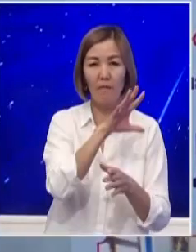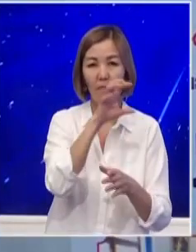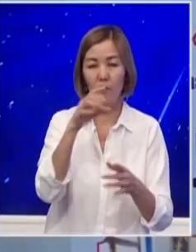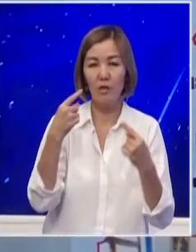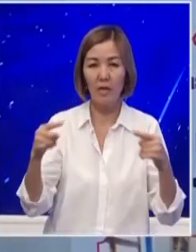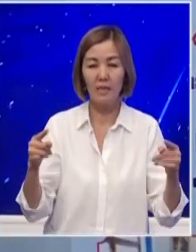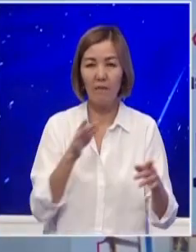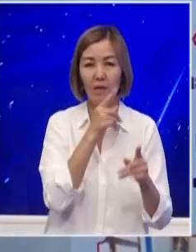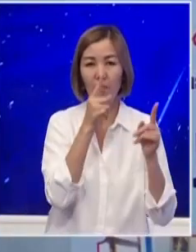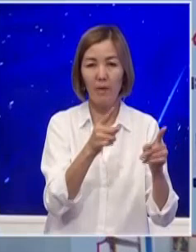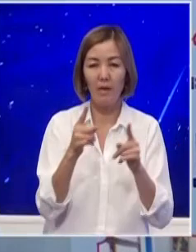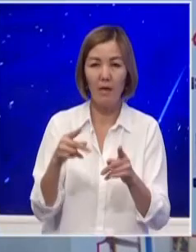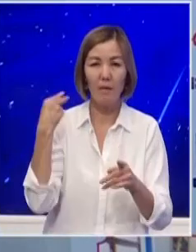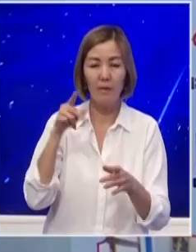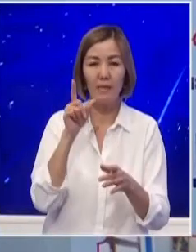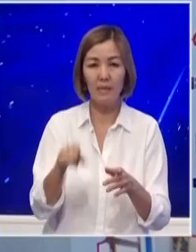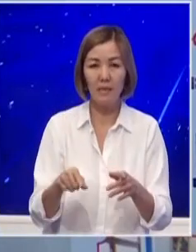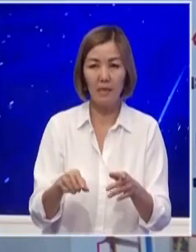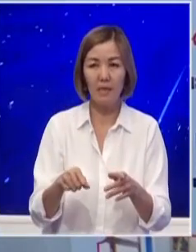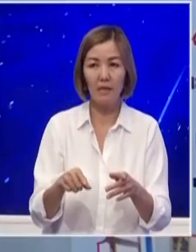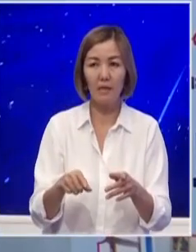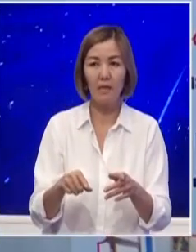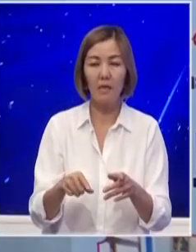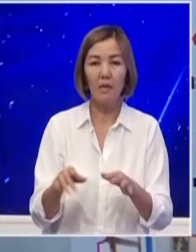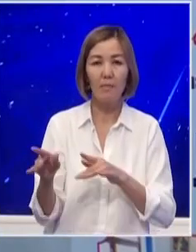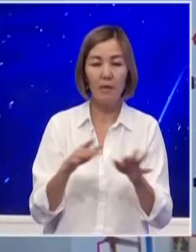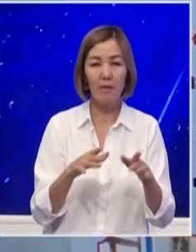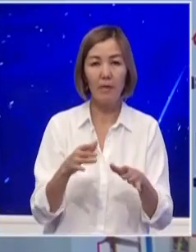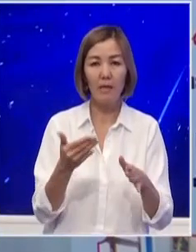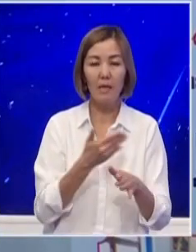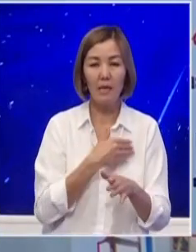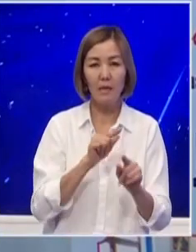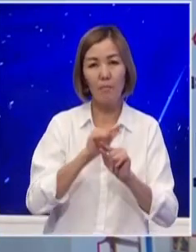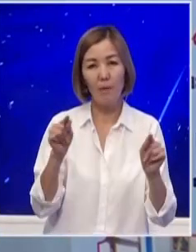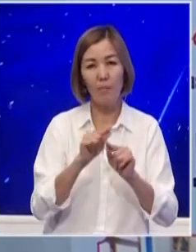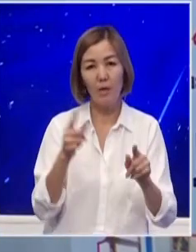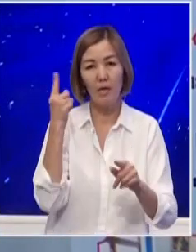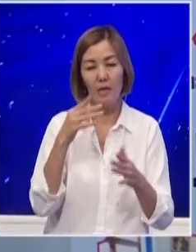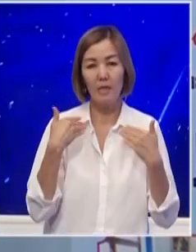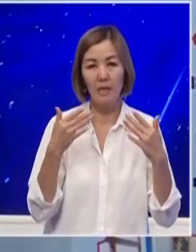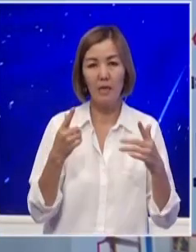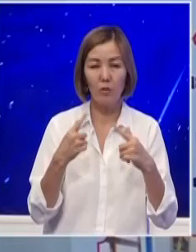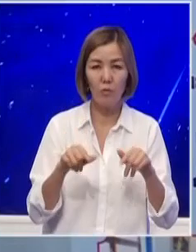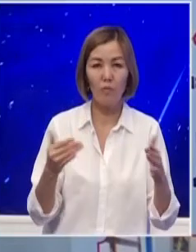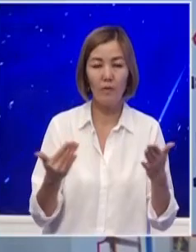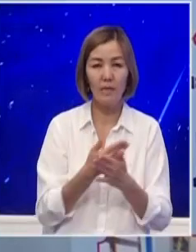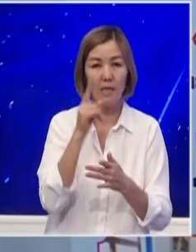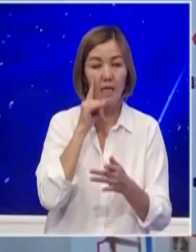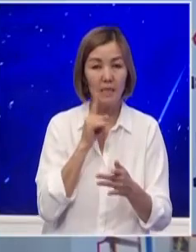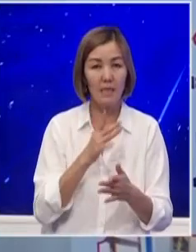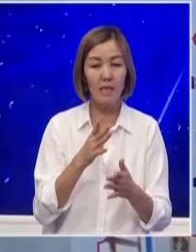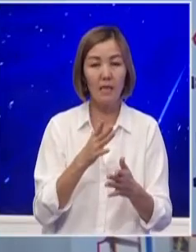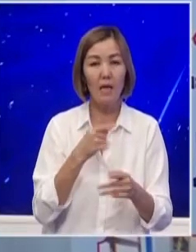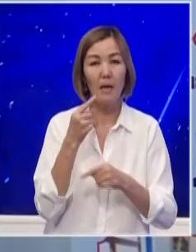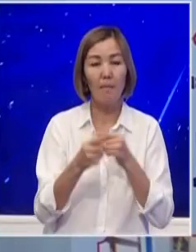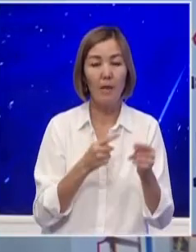разных периодов из жизни главы государства. Посредством данного мероприятия мы хотим популяризировать идею создания нового Казахстана среди нашей